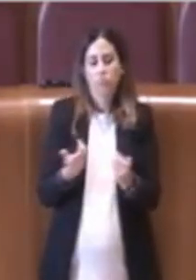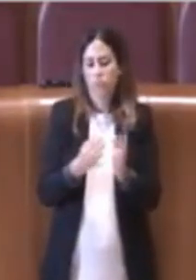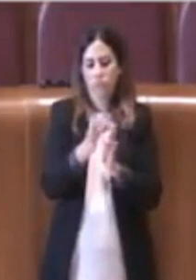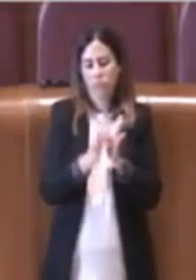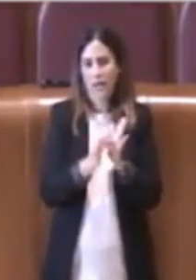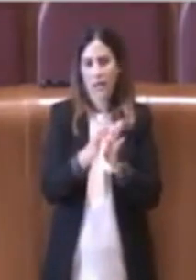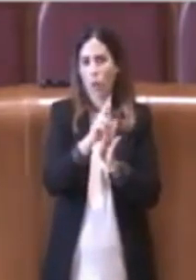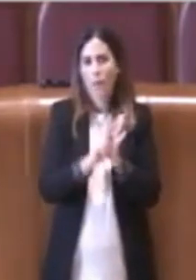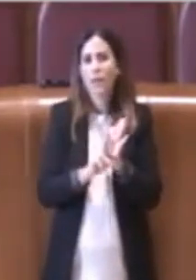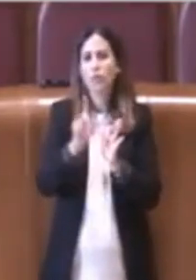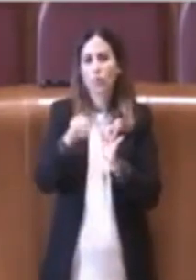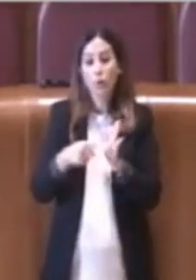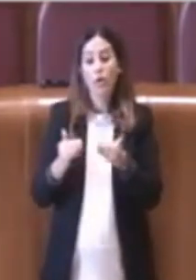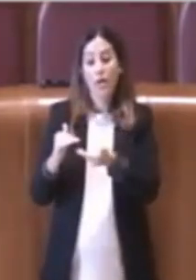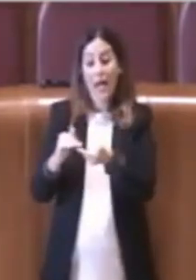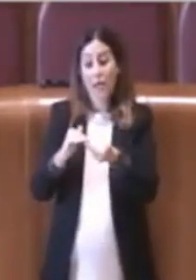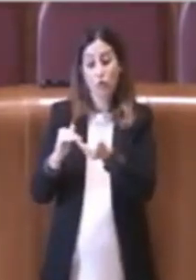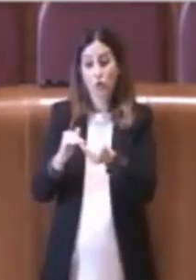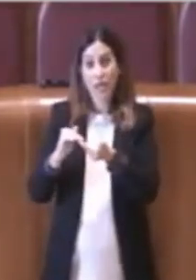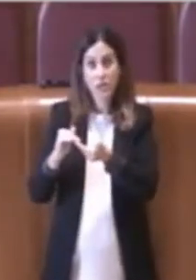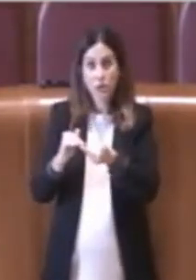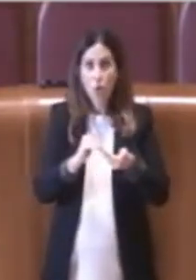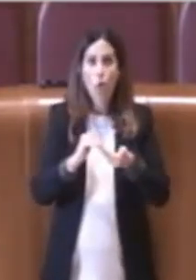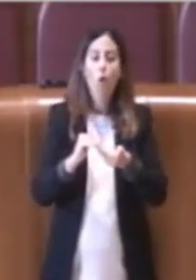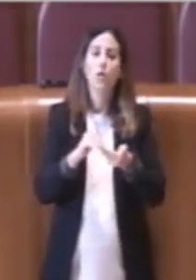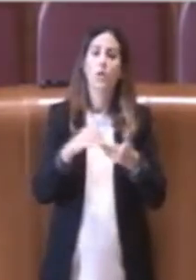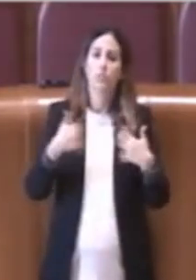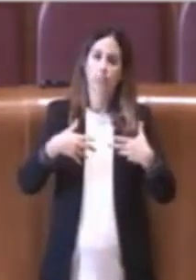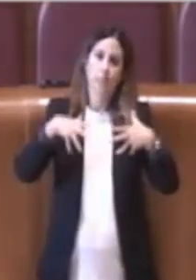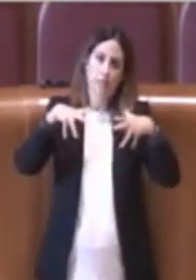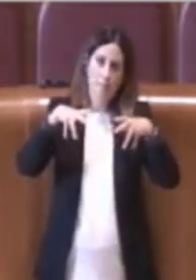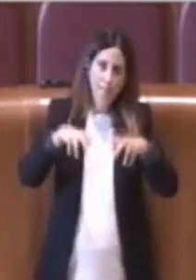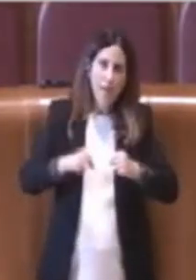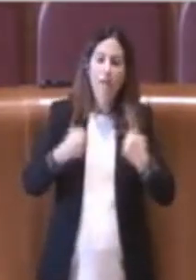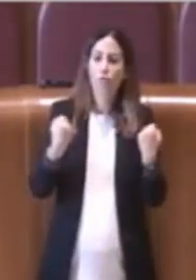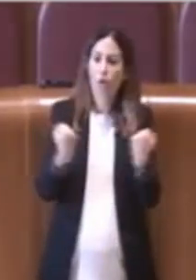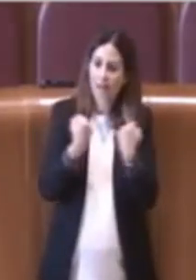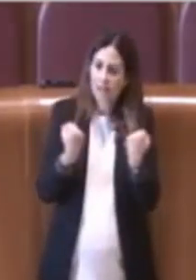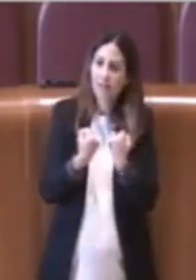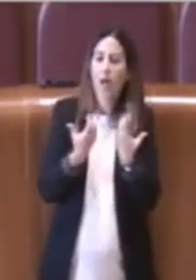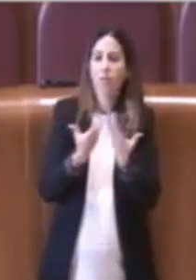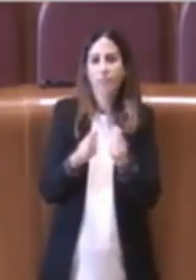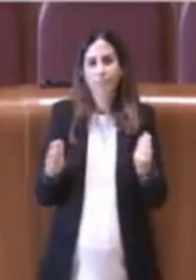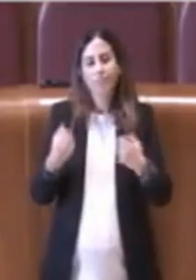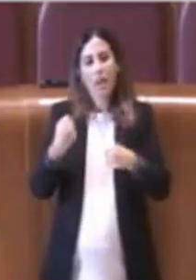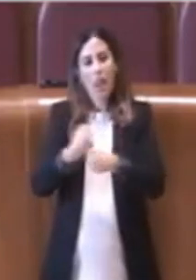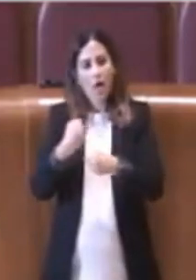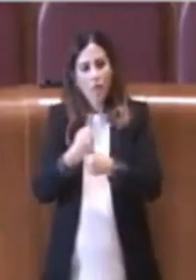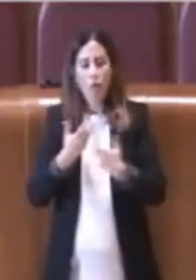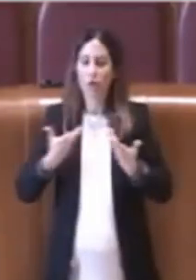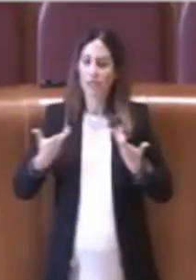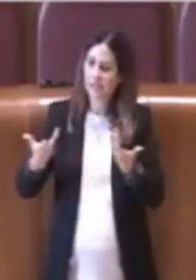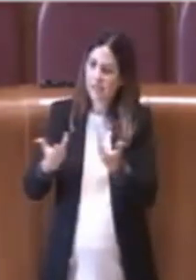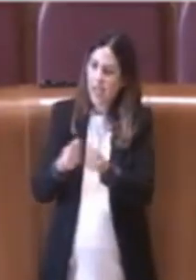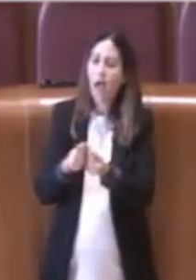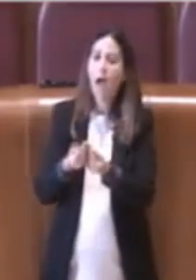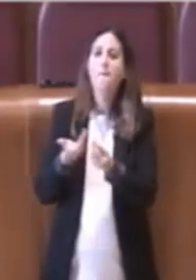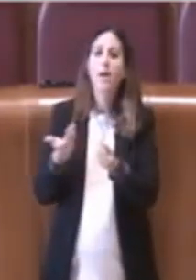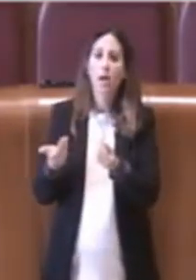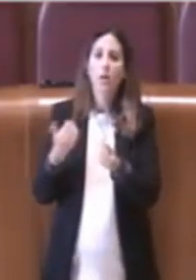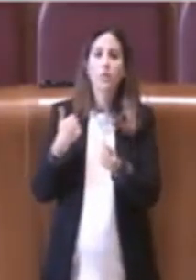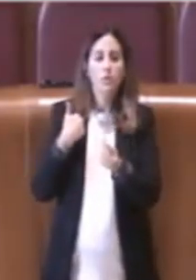associazioni che si occupano del verde della città per cui io accolgo con molto favore